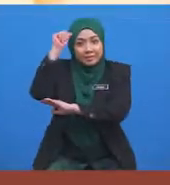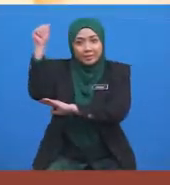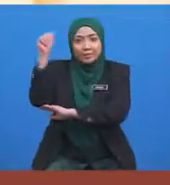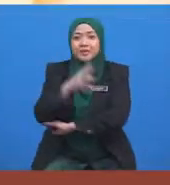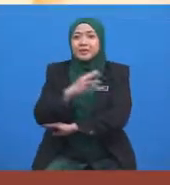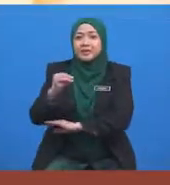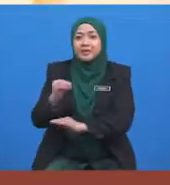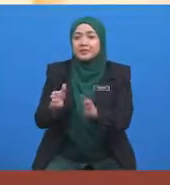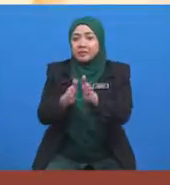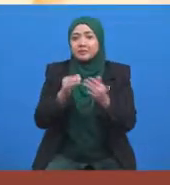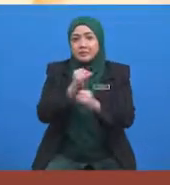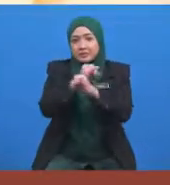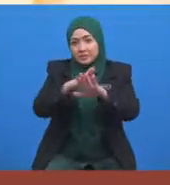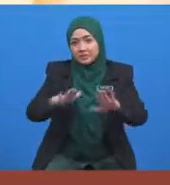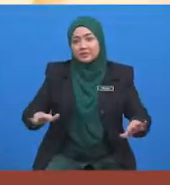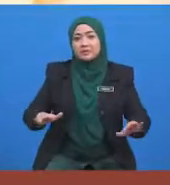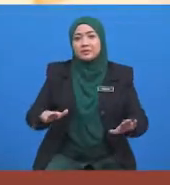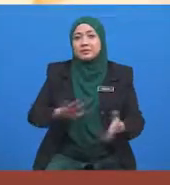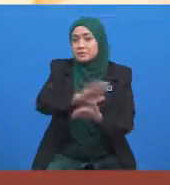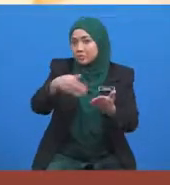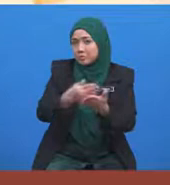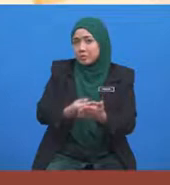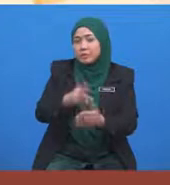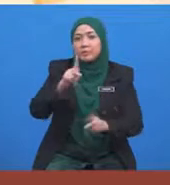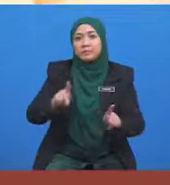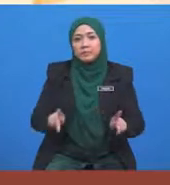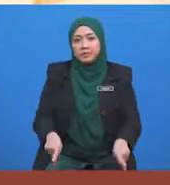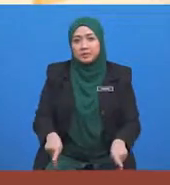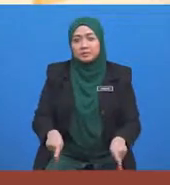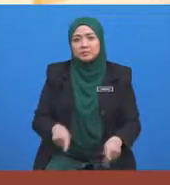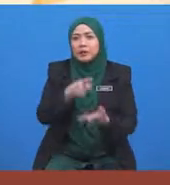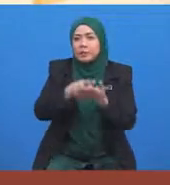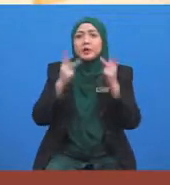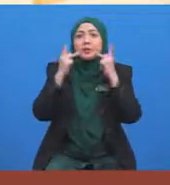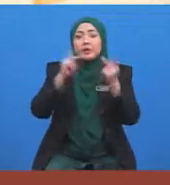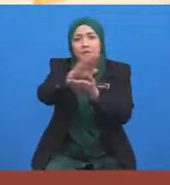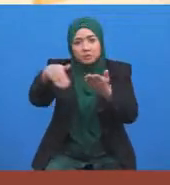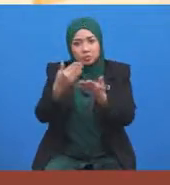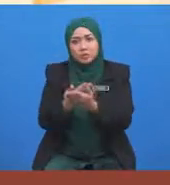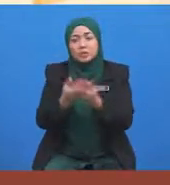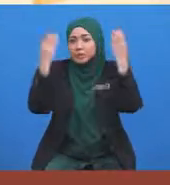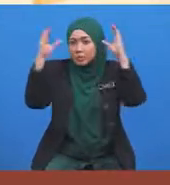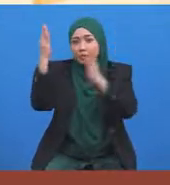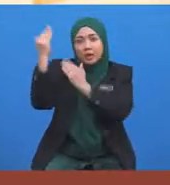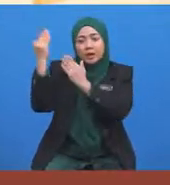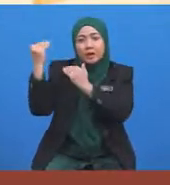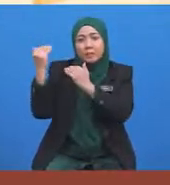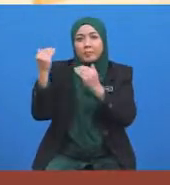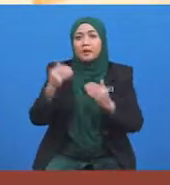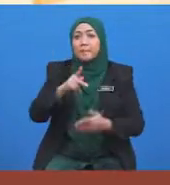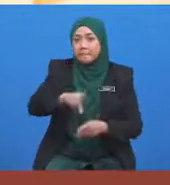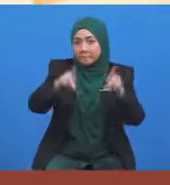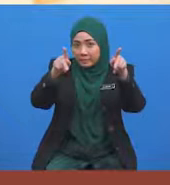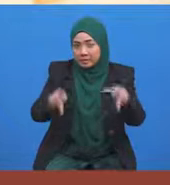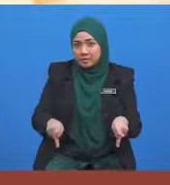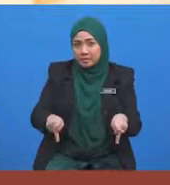Assalamualaikum dan selamat sejahtera pelajar yang dikasihi semua. Apa khabar semua? Cikgu berharap agar pelajar semua